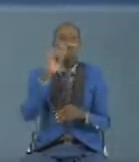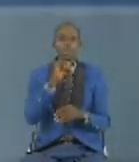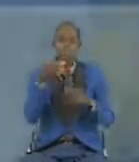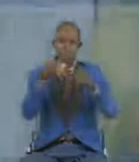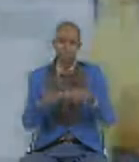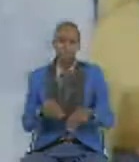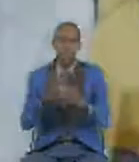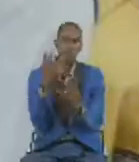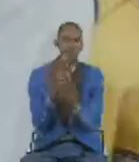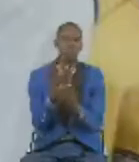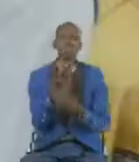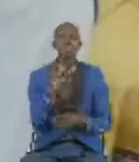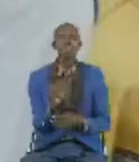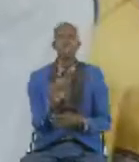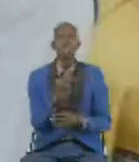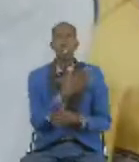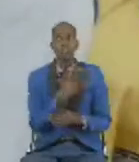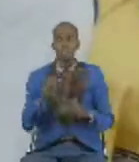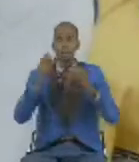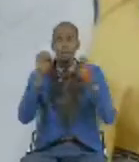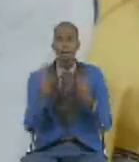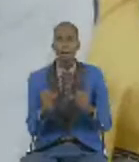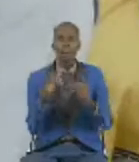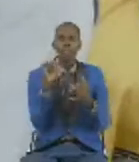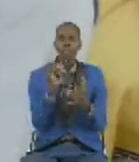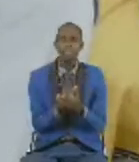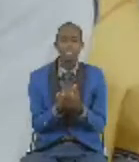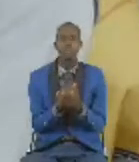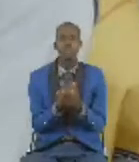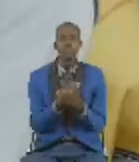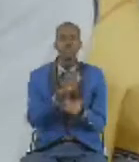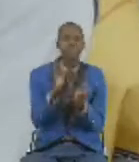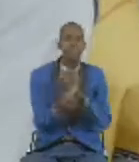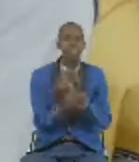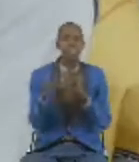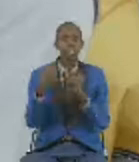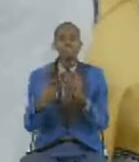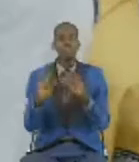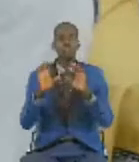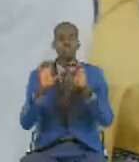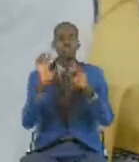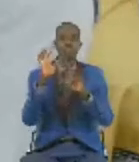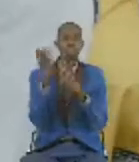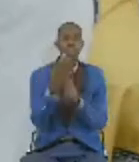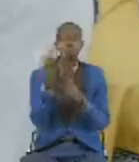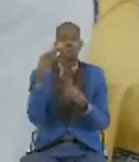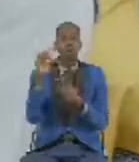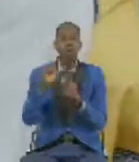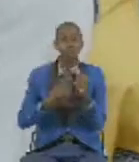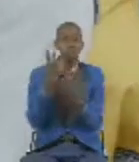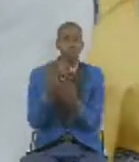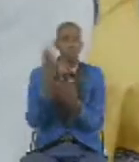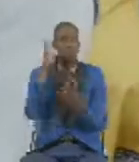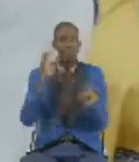là-bas. La puissance qui a ébranlé les prisons, les portes de toutes les prisons, a ébranlé